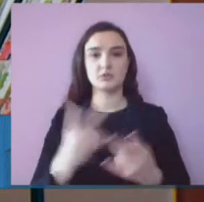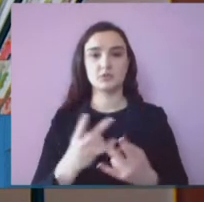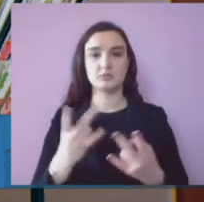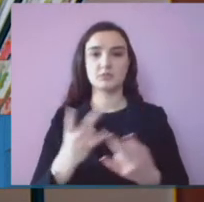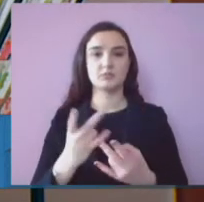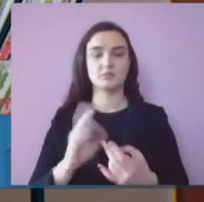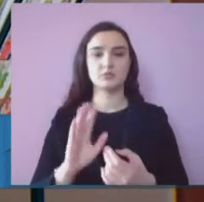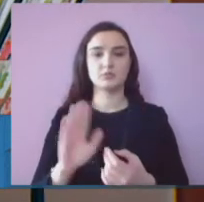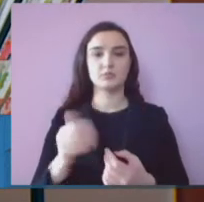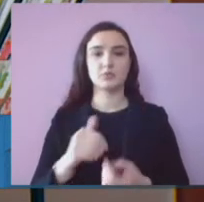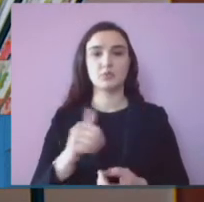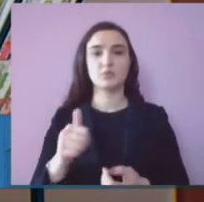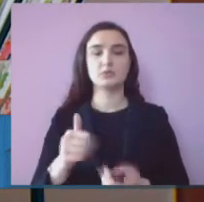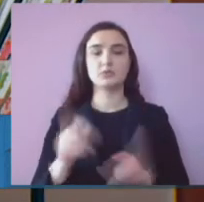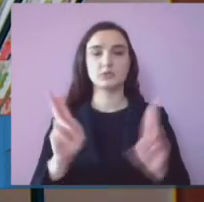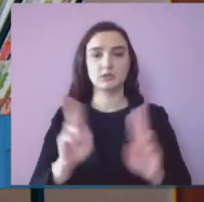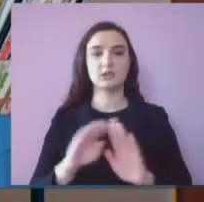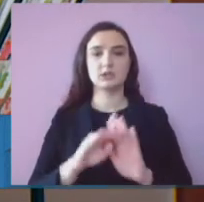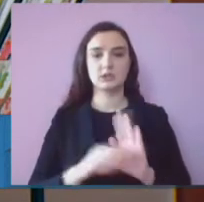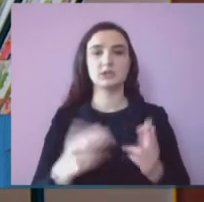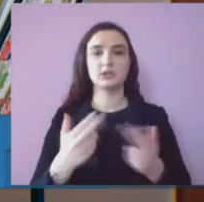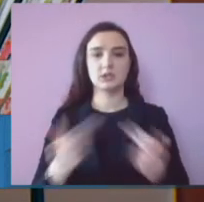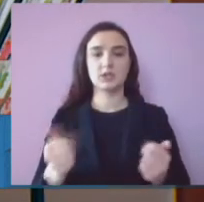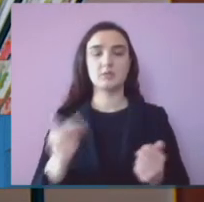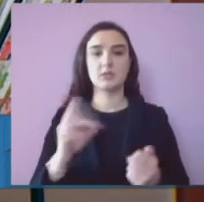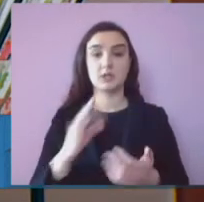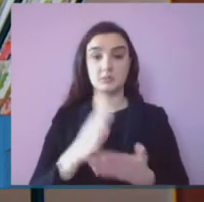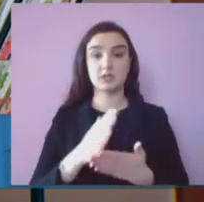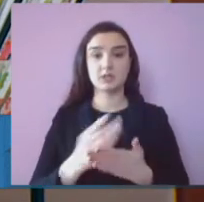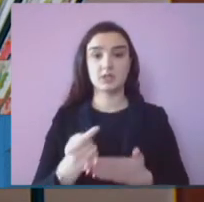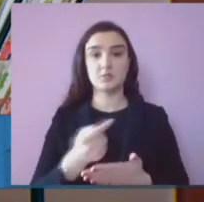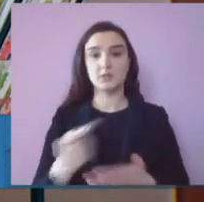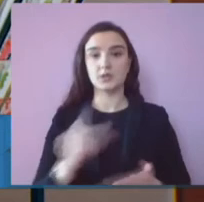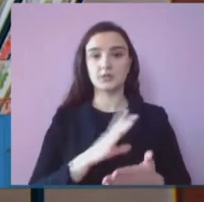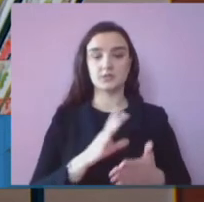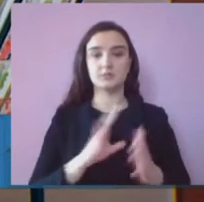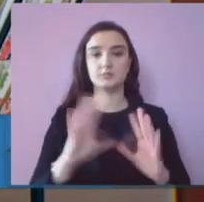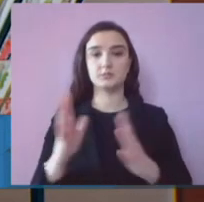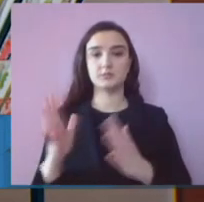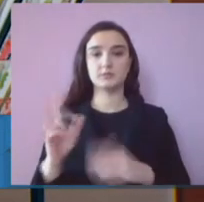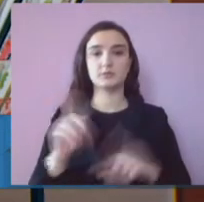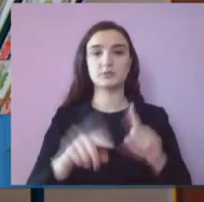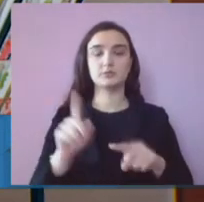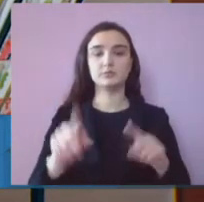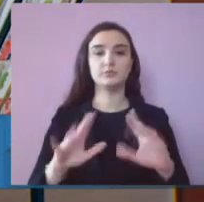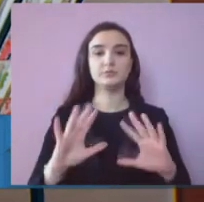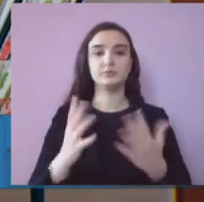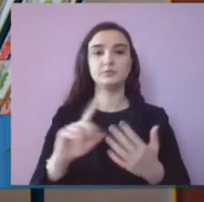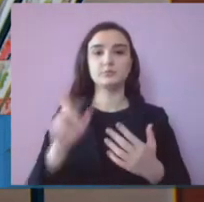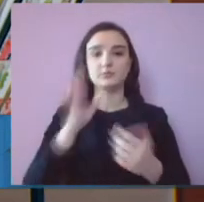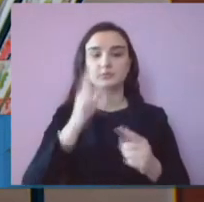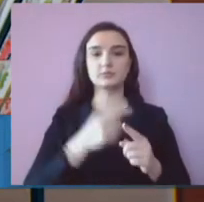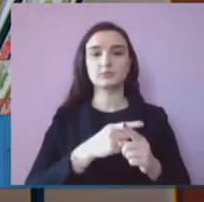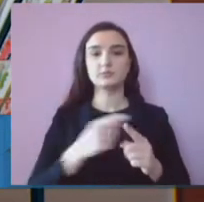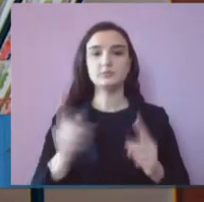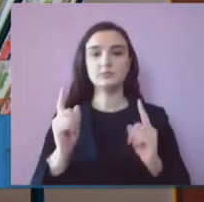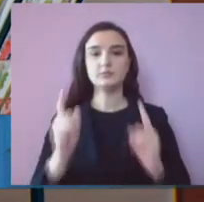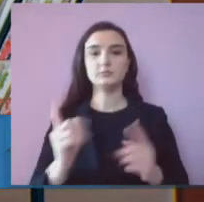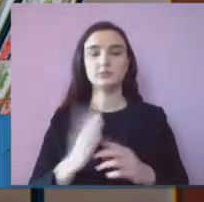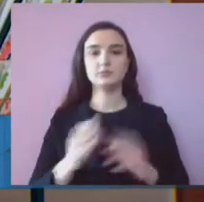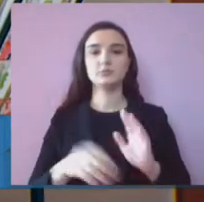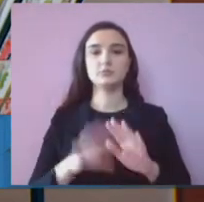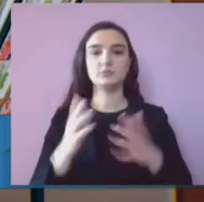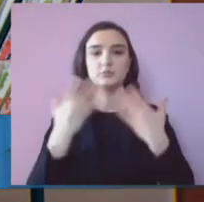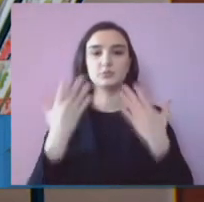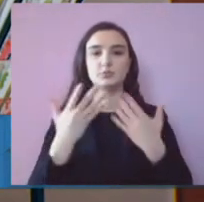როგორც წესი დიახ, მაგრამ არის გამონაკლისებით. ზოგიერთ შემთხვევაში რაღაცა ეტაპი არის, შედარებით უფრო მსუბუქად